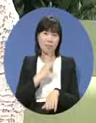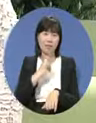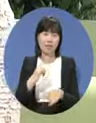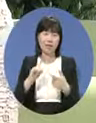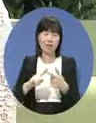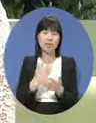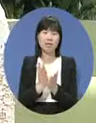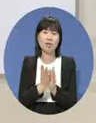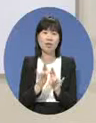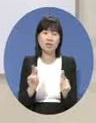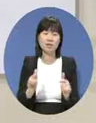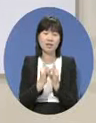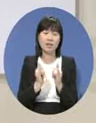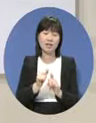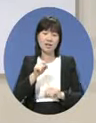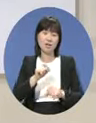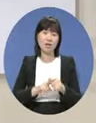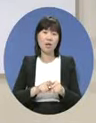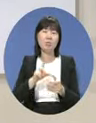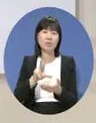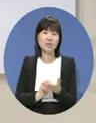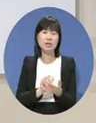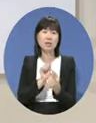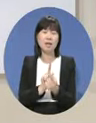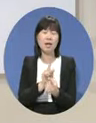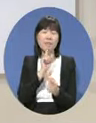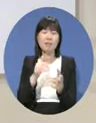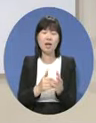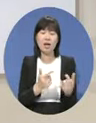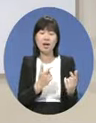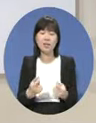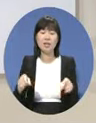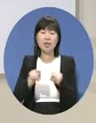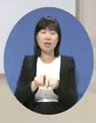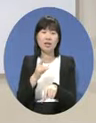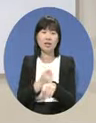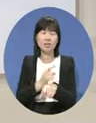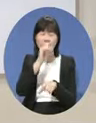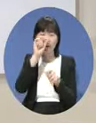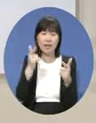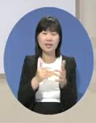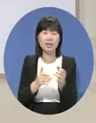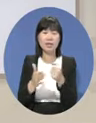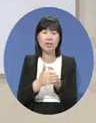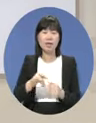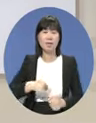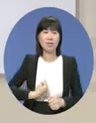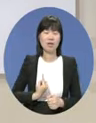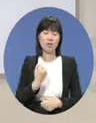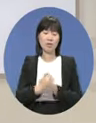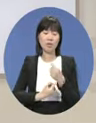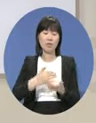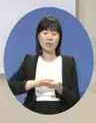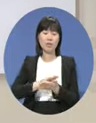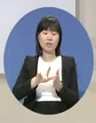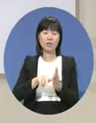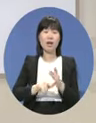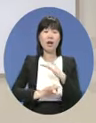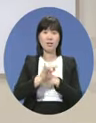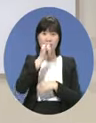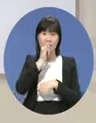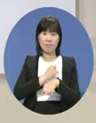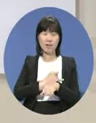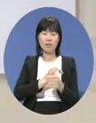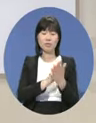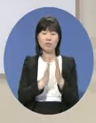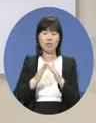이제 이런 것들은 사회적인 문제가 좀 있고요. 그다음에 함께 어울리는 것을 좋아하지 않아서 혼자 자유놀이 시간 아침에 있죠.